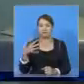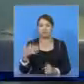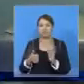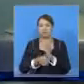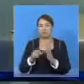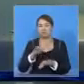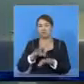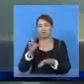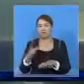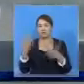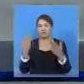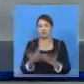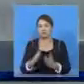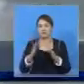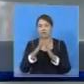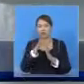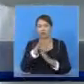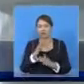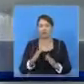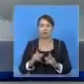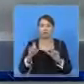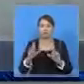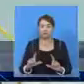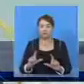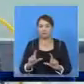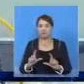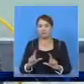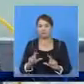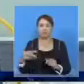11146 пациентов. В настоящее время на домашнем карантине